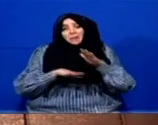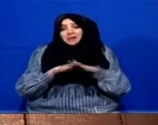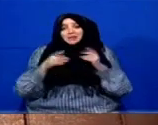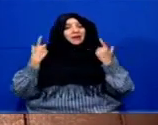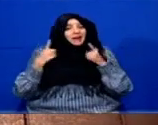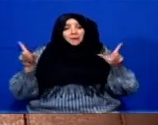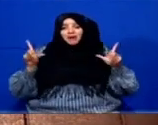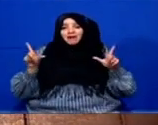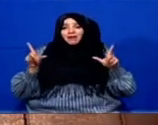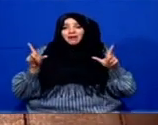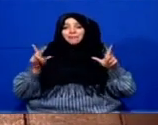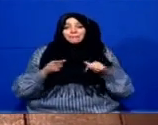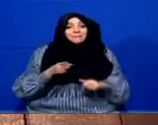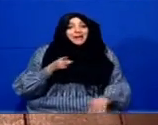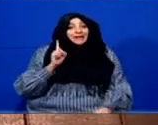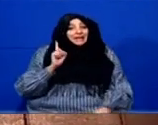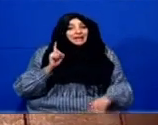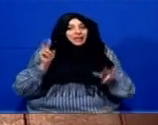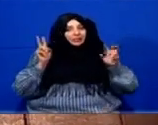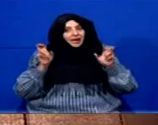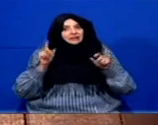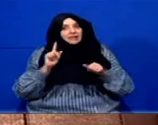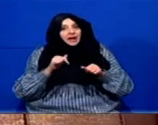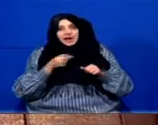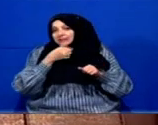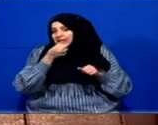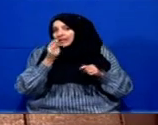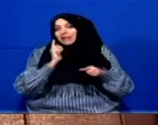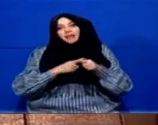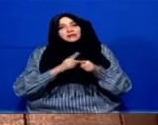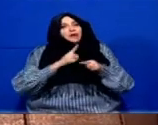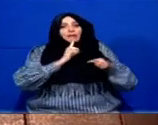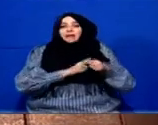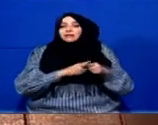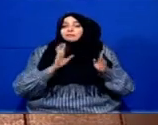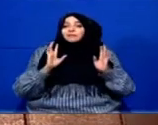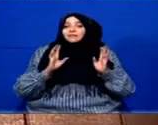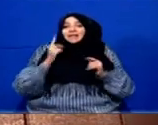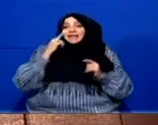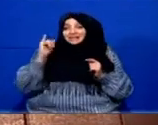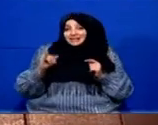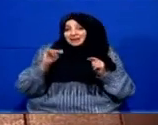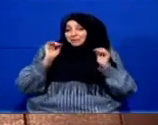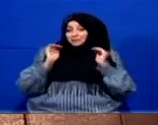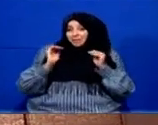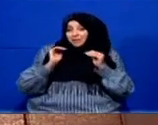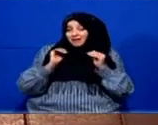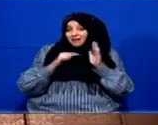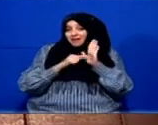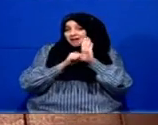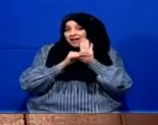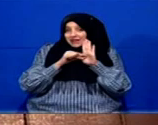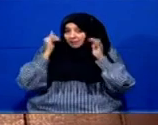ذلك الاباحه الا اذا وجد نص مانع فاذا عدنا الى الايه 275 من سوره